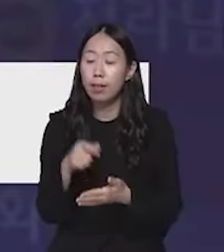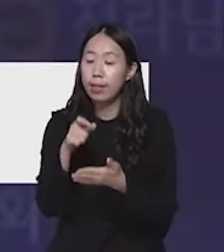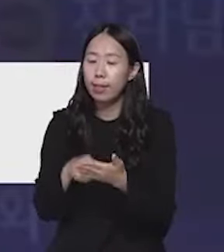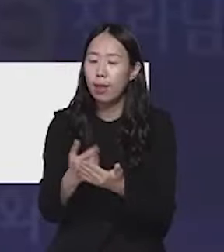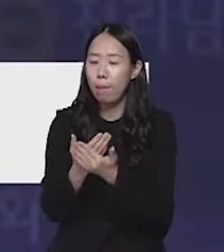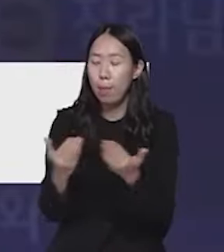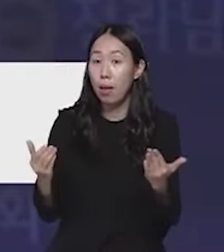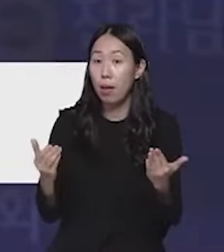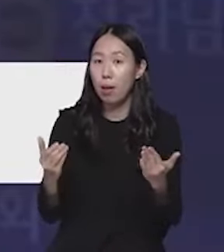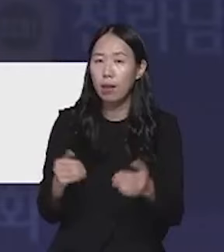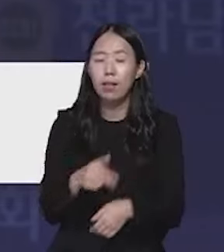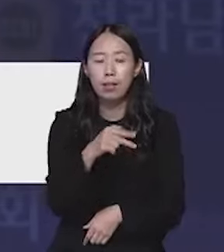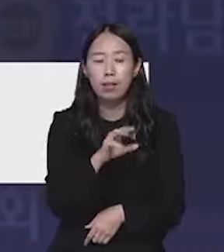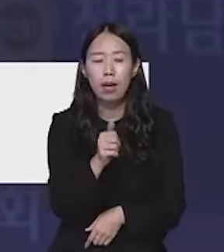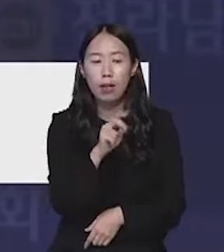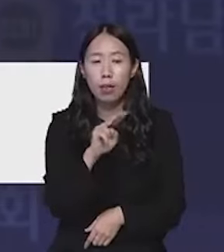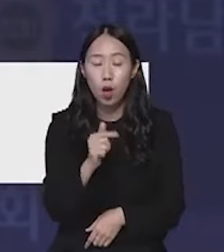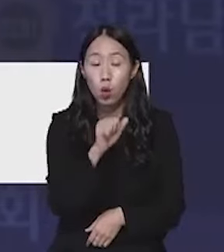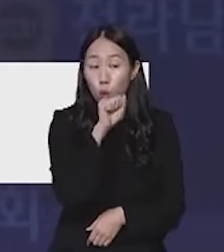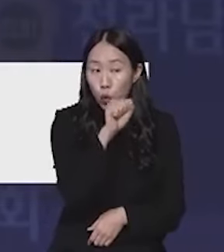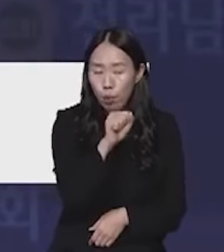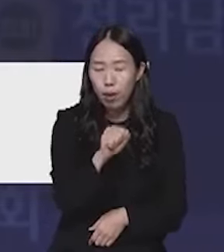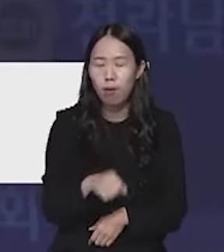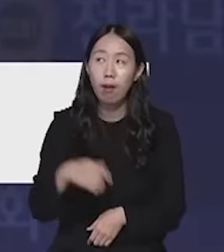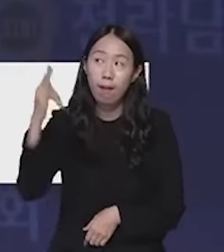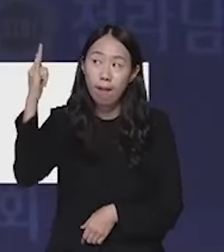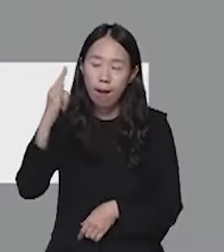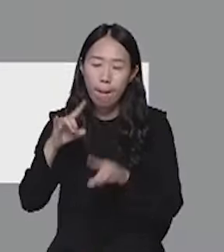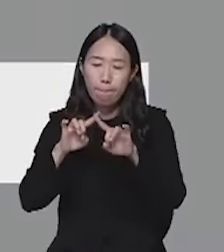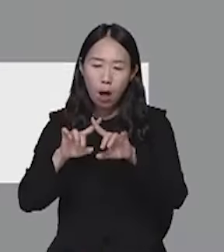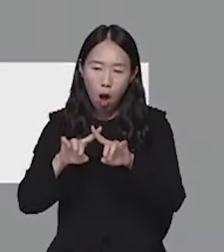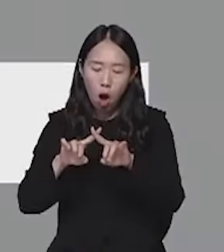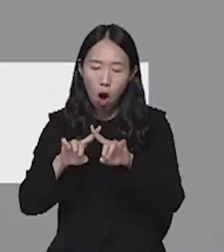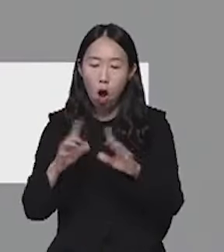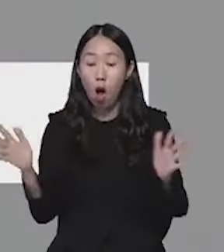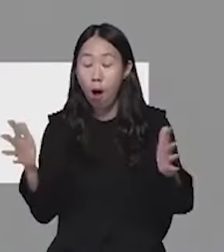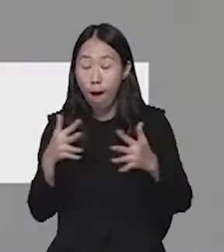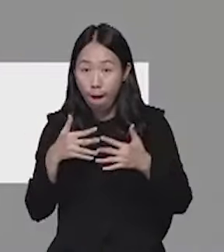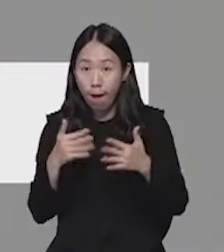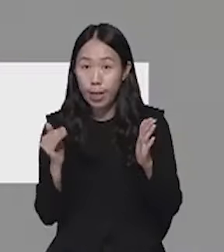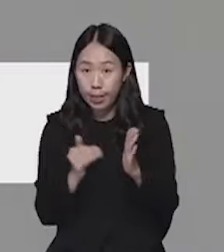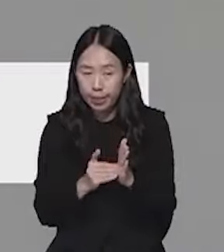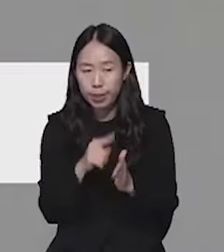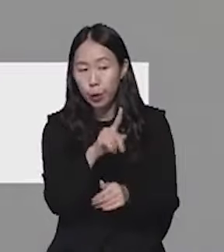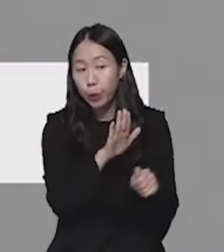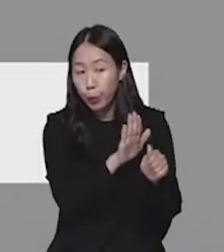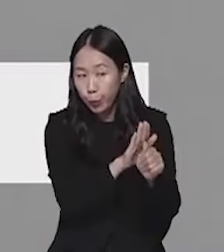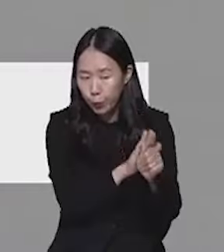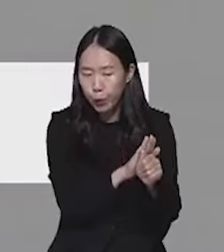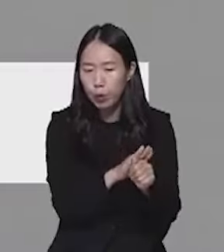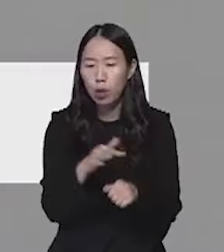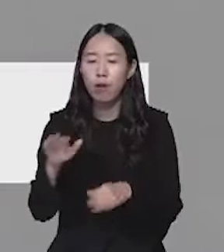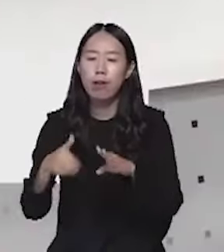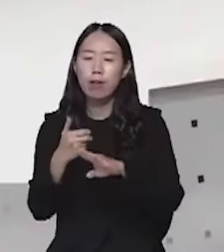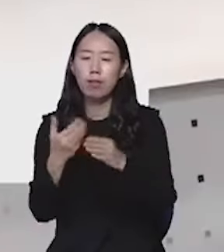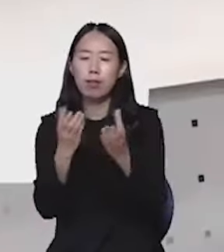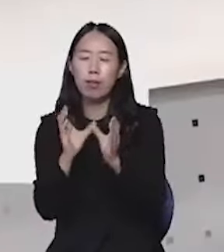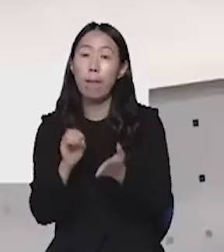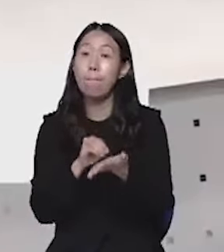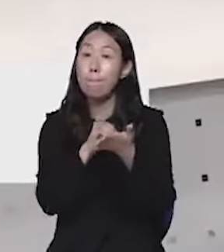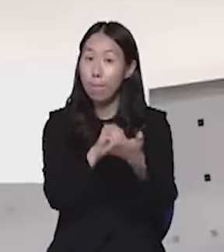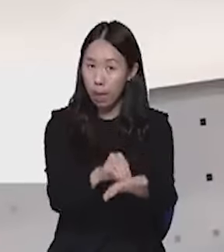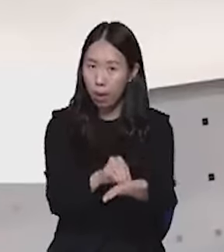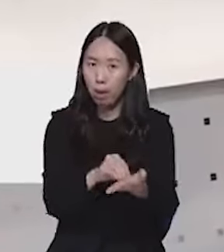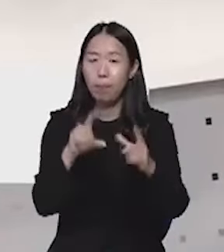기자실에서 장현 후보와 신재생에너지 정책 협약을 체결한 뒤 장현 후보 지지와 함께 조국 혁신당 입당을